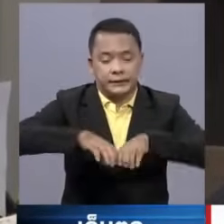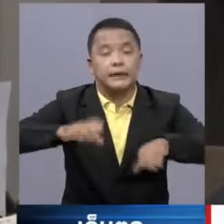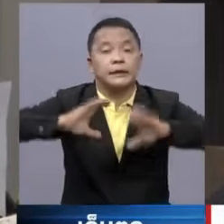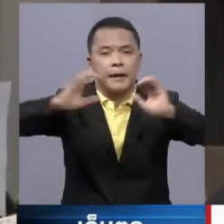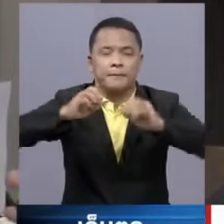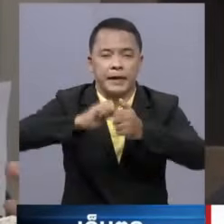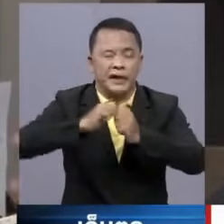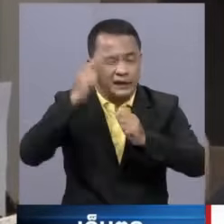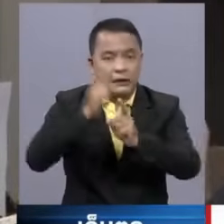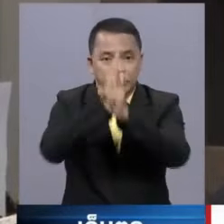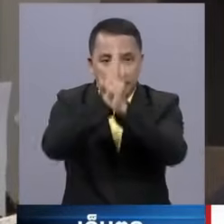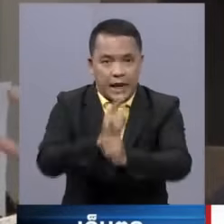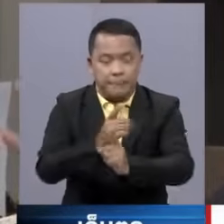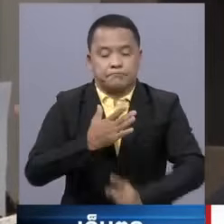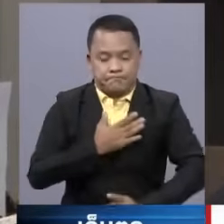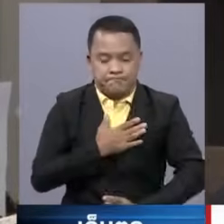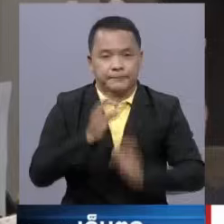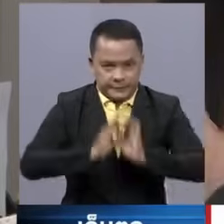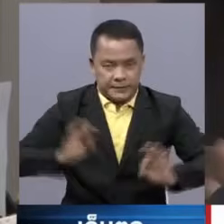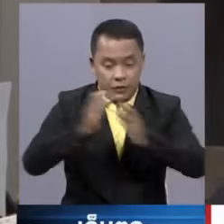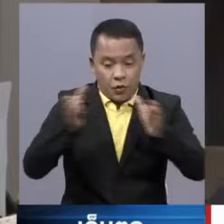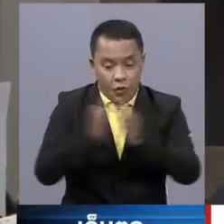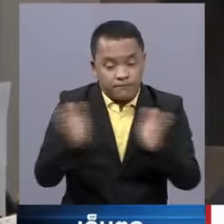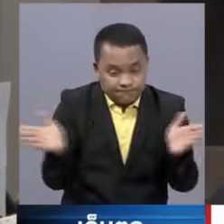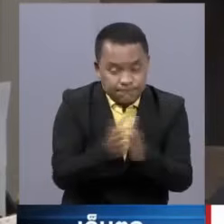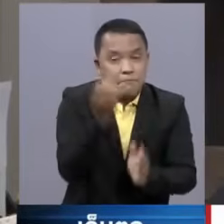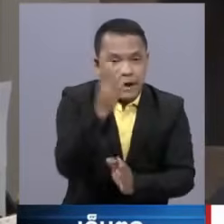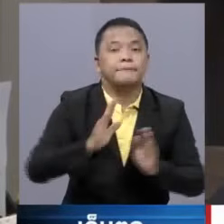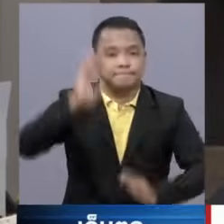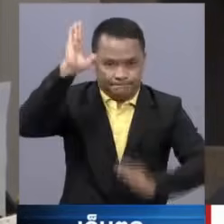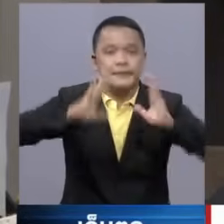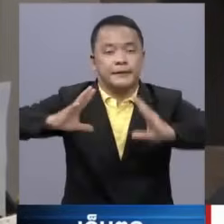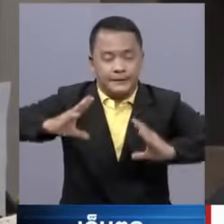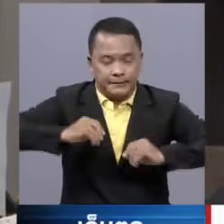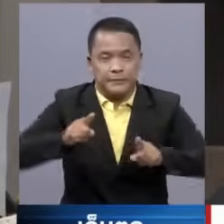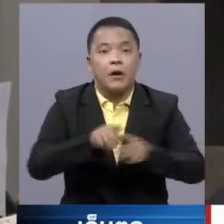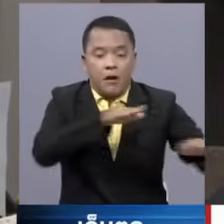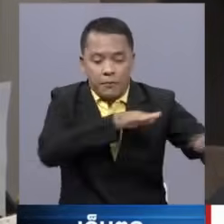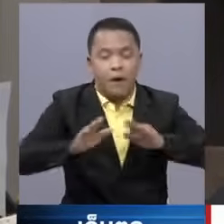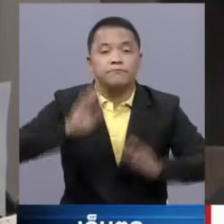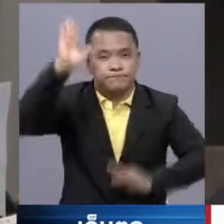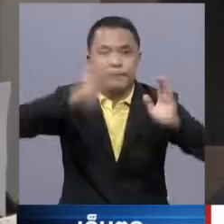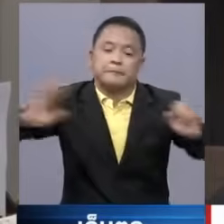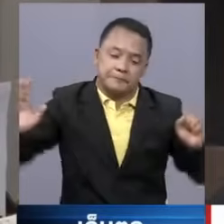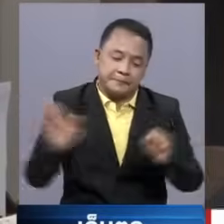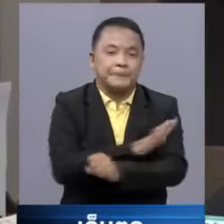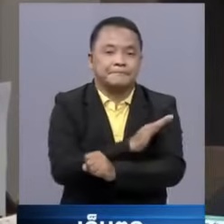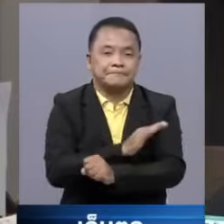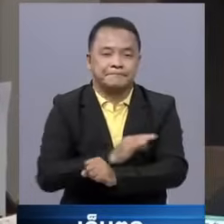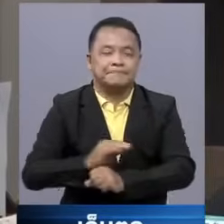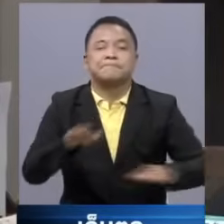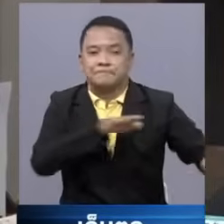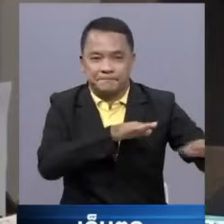รัฐบาลก็คือยึดแนวทางของตัวเองเป็นหลักพรรคไหนรวมเสียงได้มากก็เดี๋ยวจะโหวตให้นะครับแกบอกว่าพร้อมโหวตแบบเต็มคาราเบล